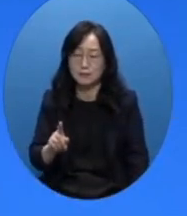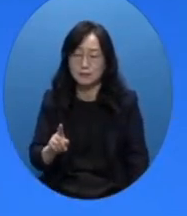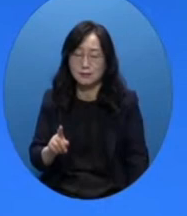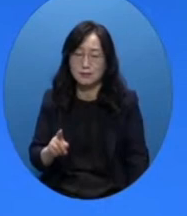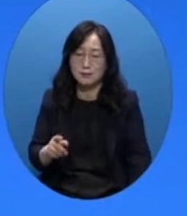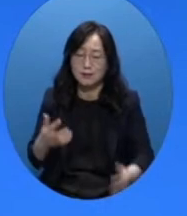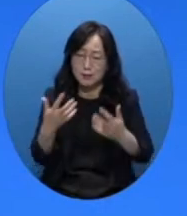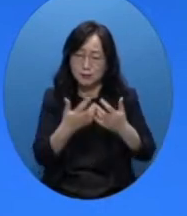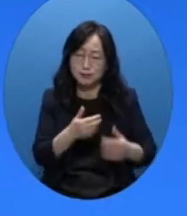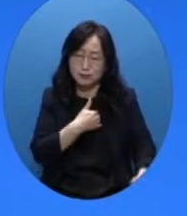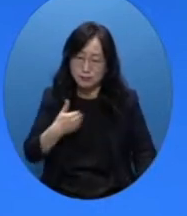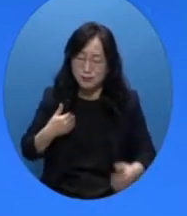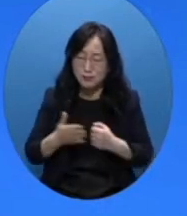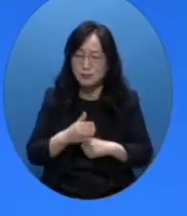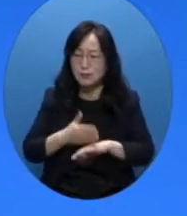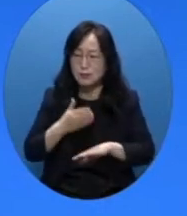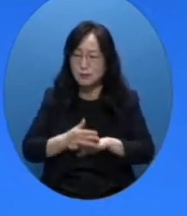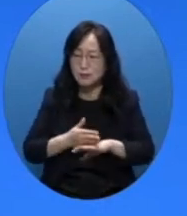감사가 사라진 것입니다.